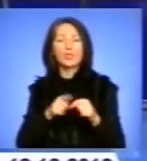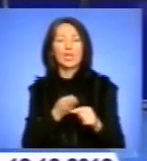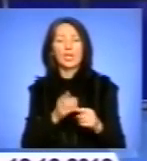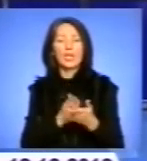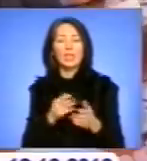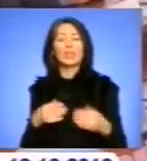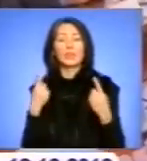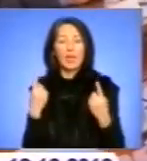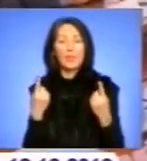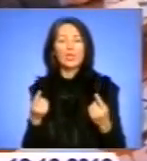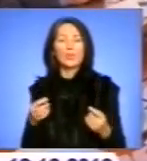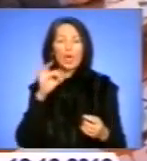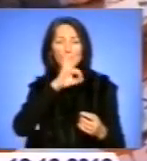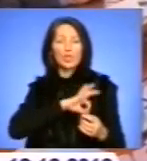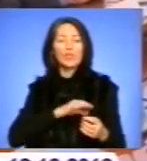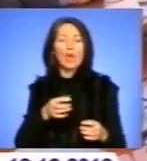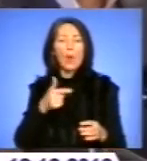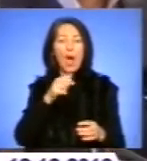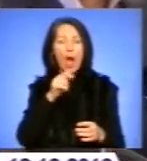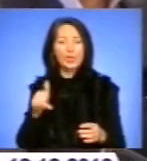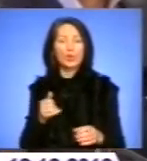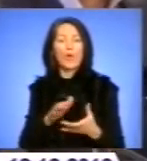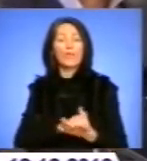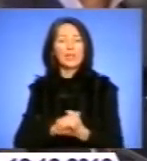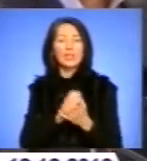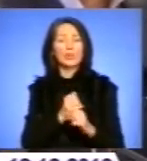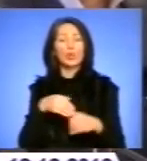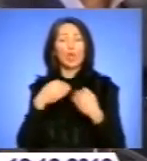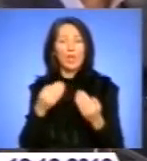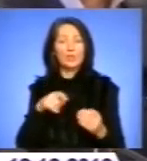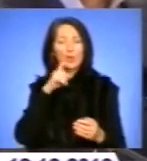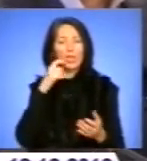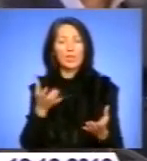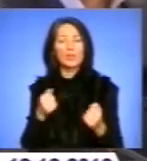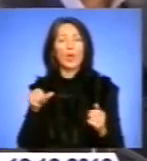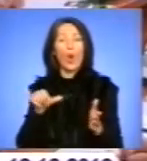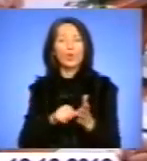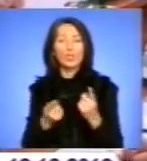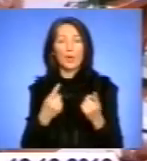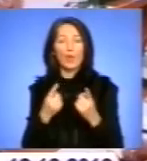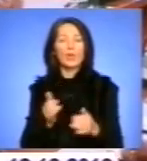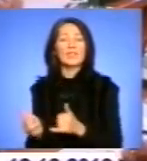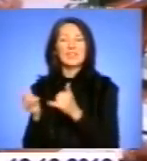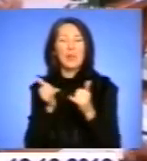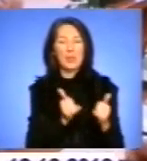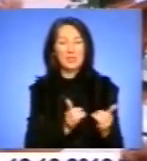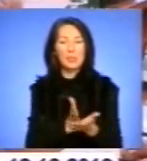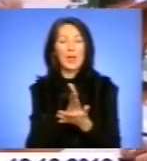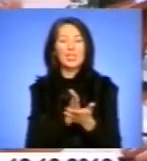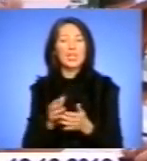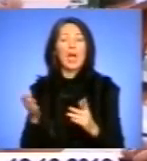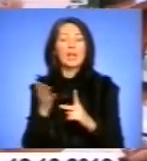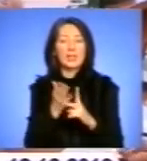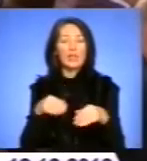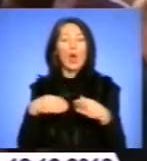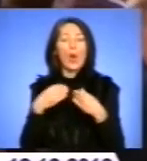газу. Федерація роботодавців України візьме участь у переговорах із забезпечення альтернативного постачання газу для